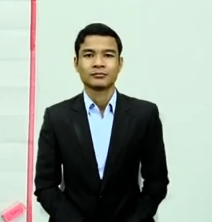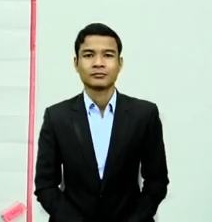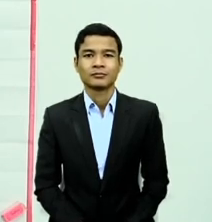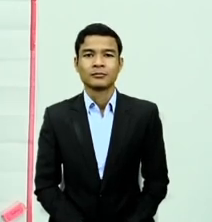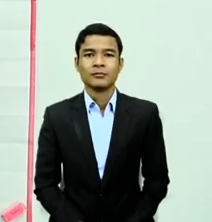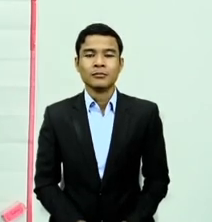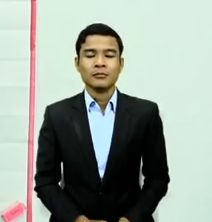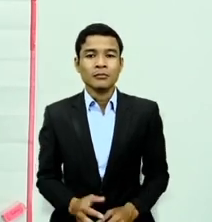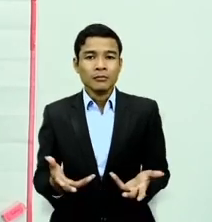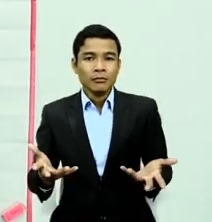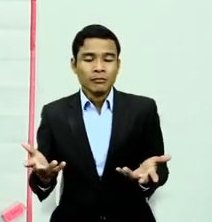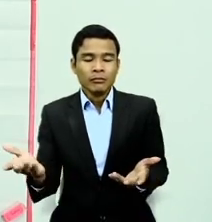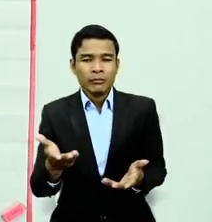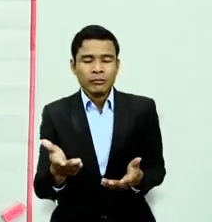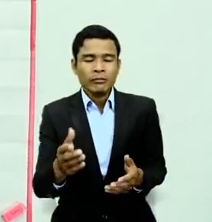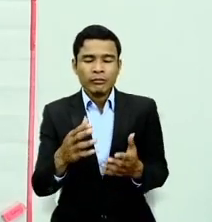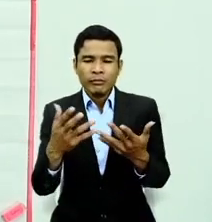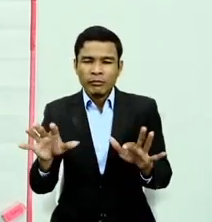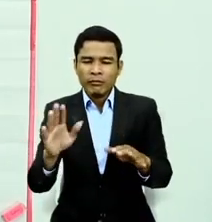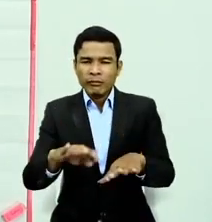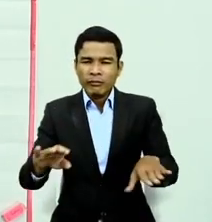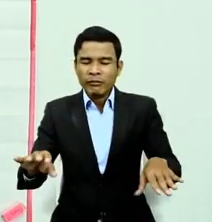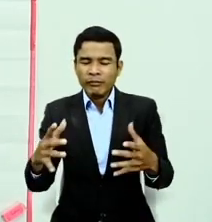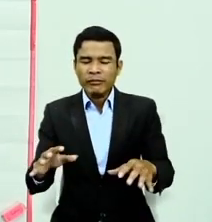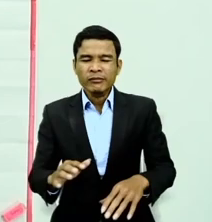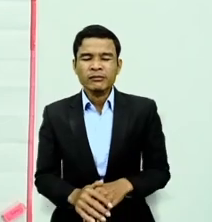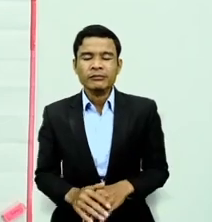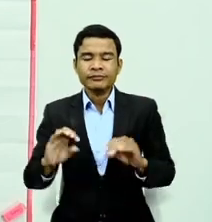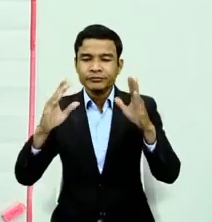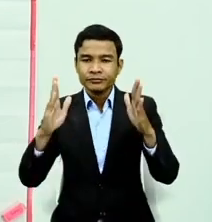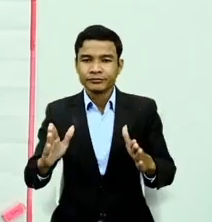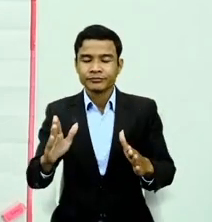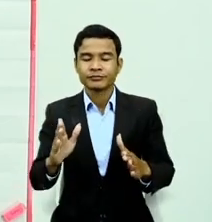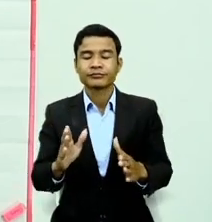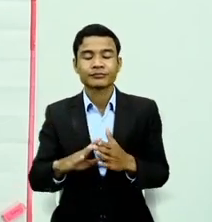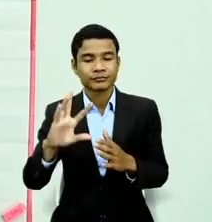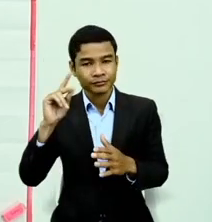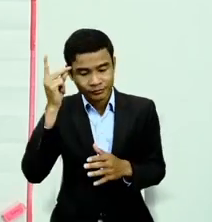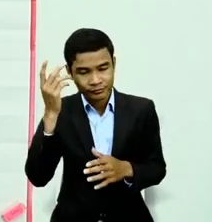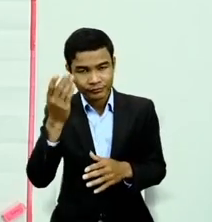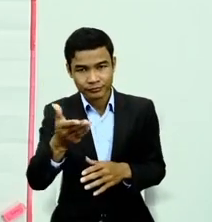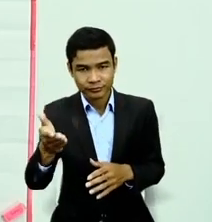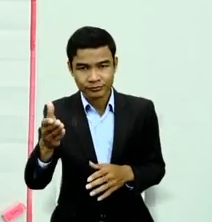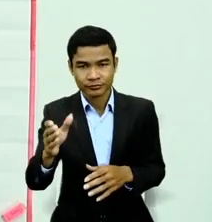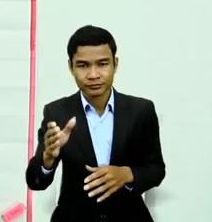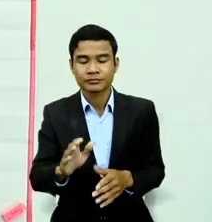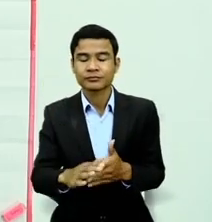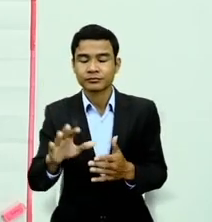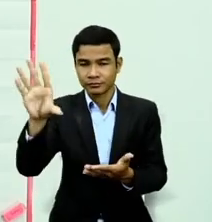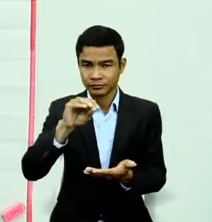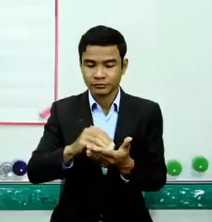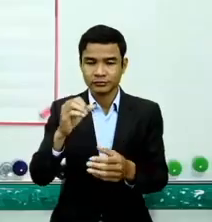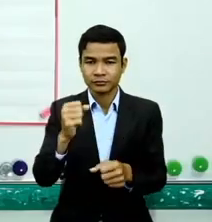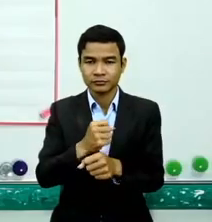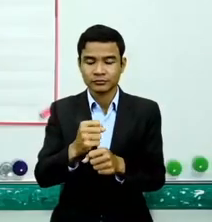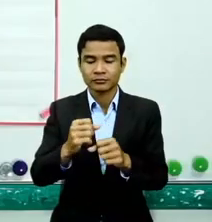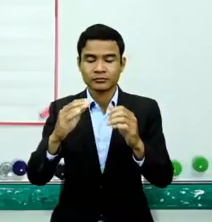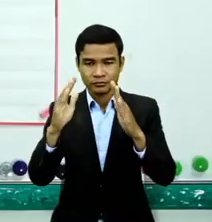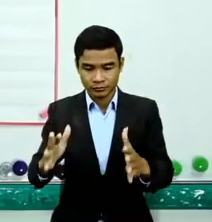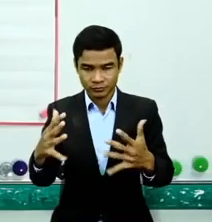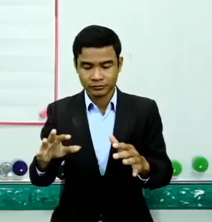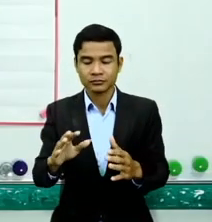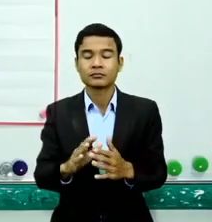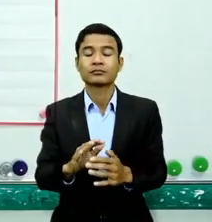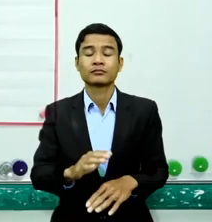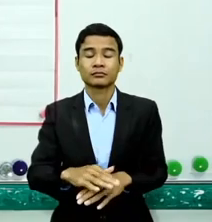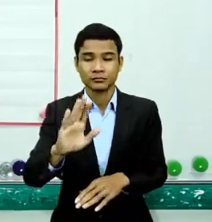chà chẳng mạnh hay con chà rì rồi hai men tế chà nè cứ kết tha con từng ở khnía bán chấm lòng cái cặp té rì rồi mà hỏi